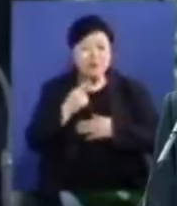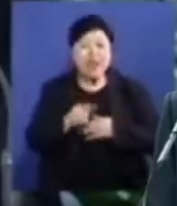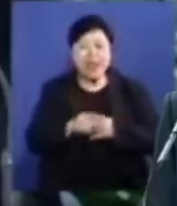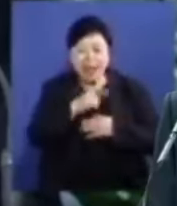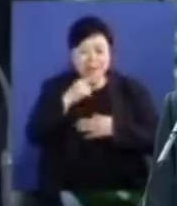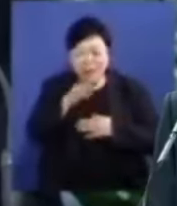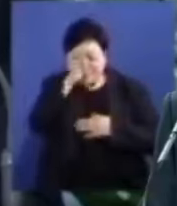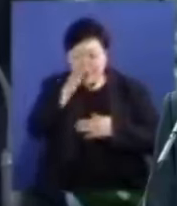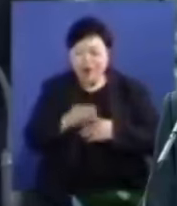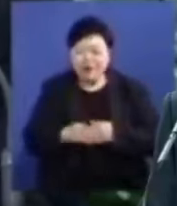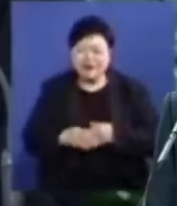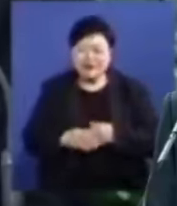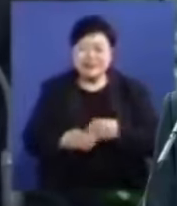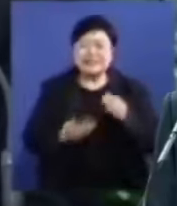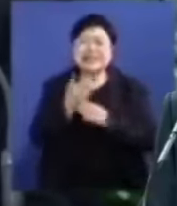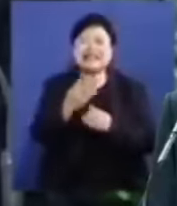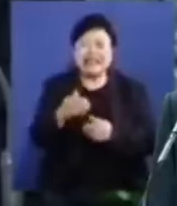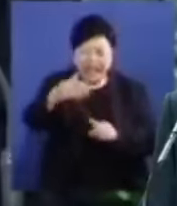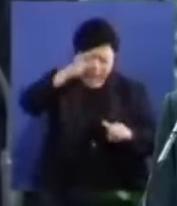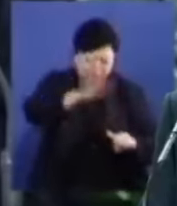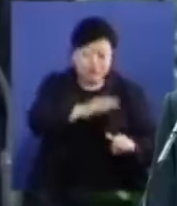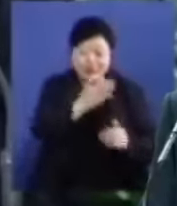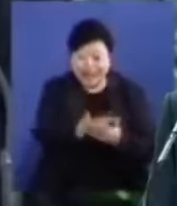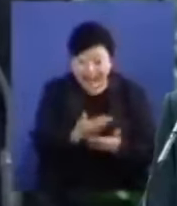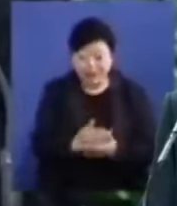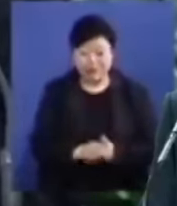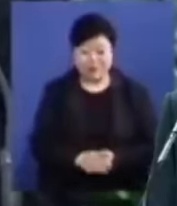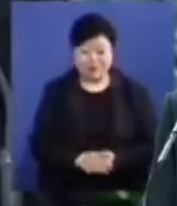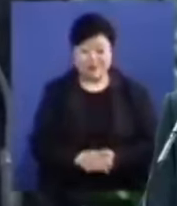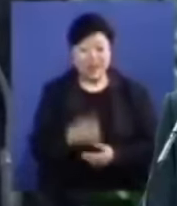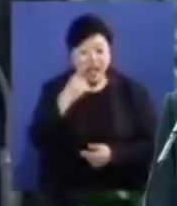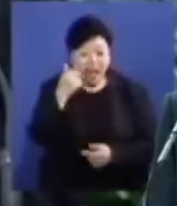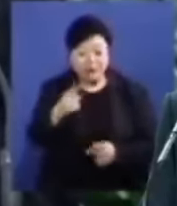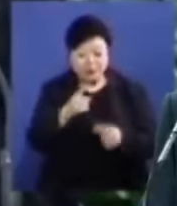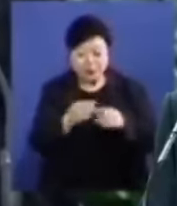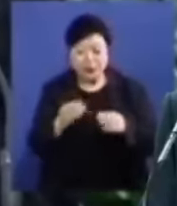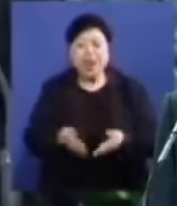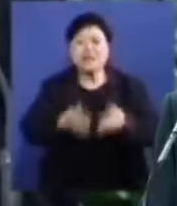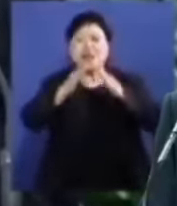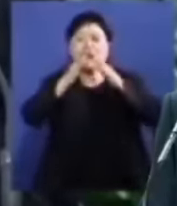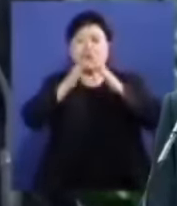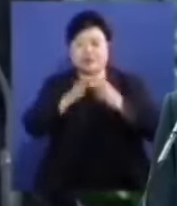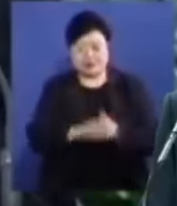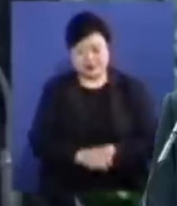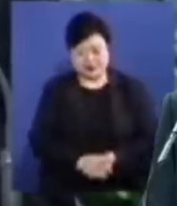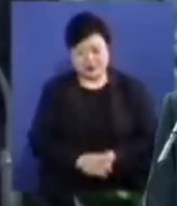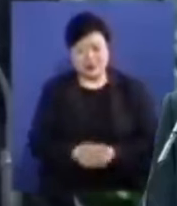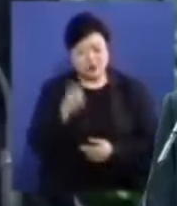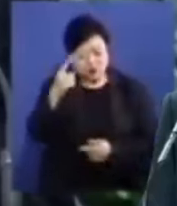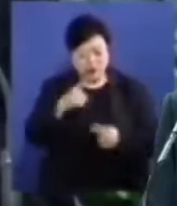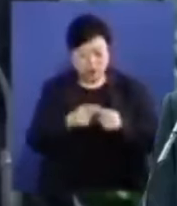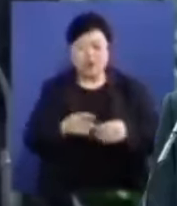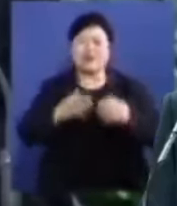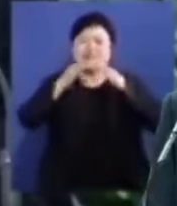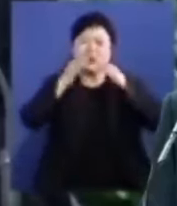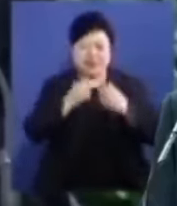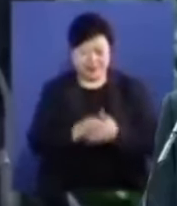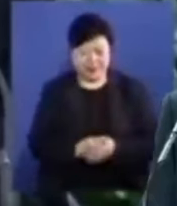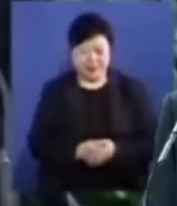걸리게 해 주십시오. 나는 우리 아버지가 교회를 세워서 이렇게 훌륭한 교회를 세워가는